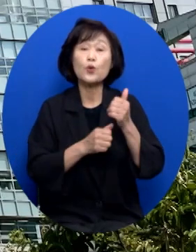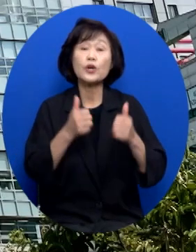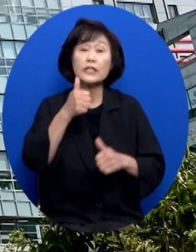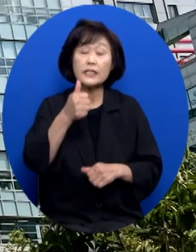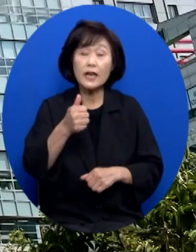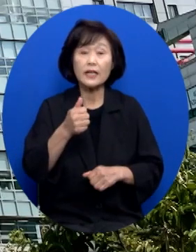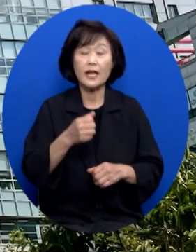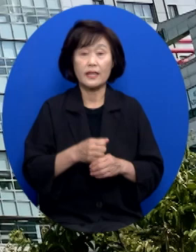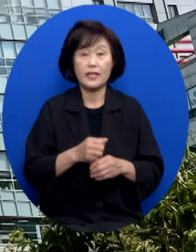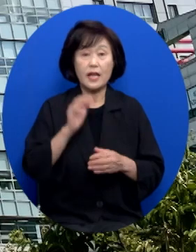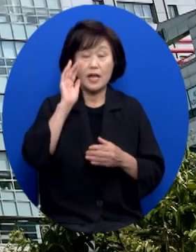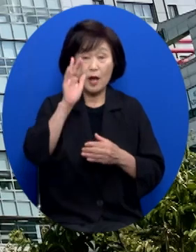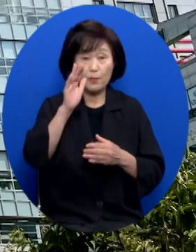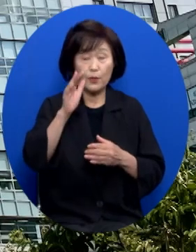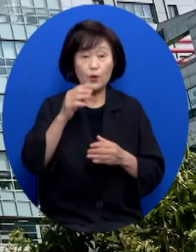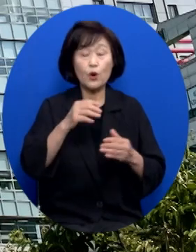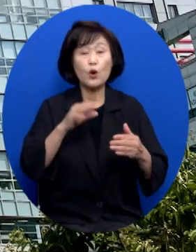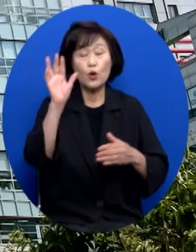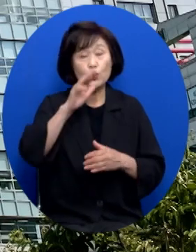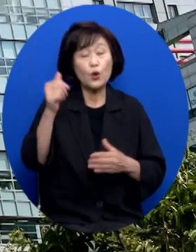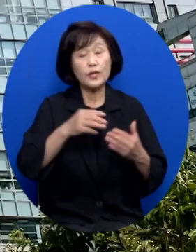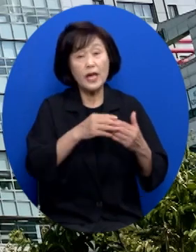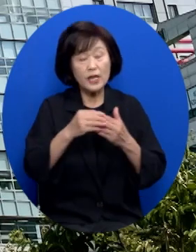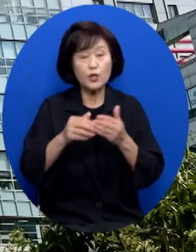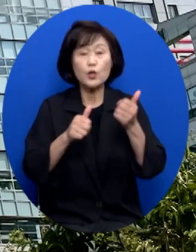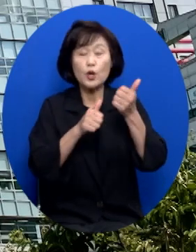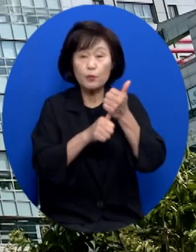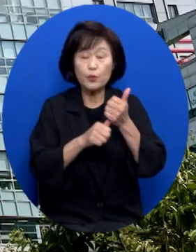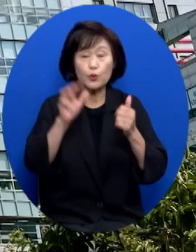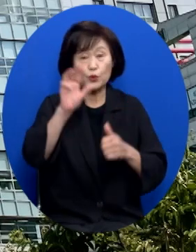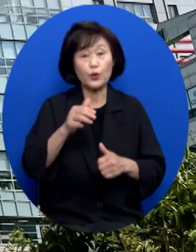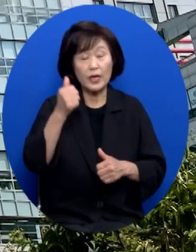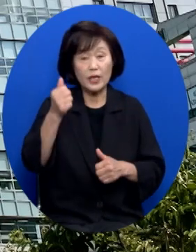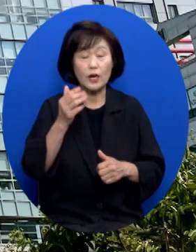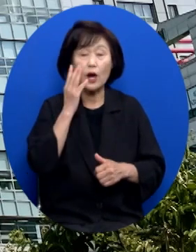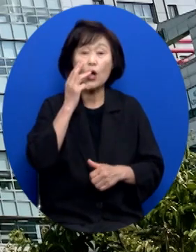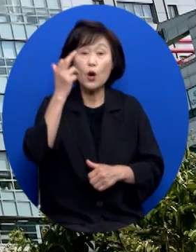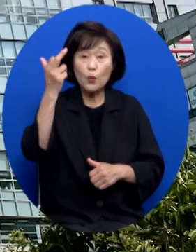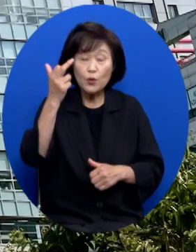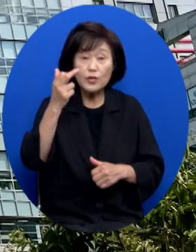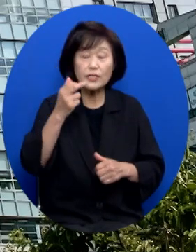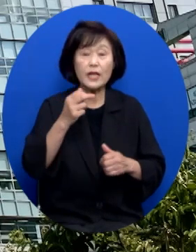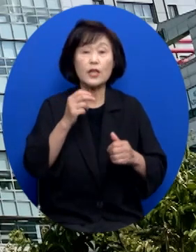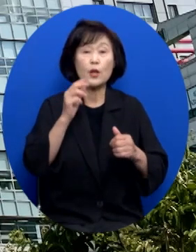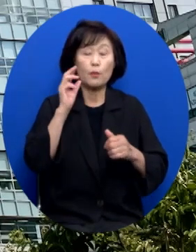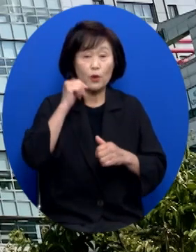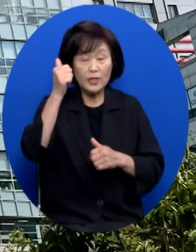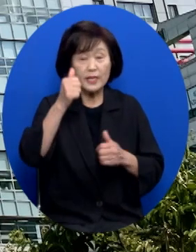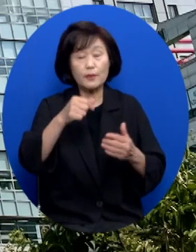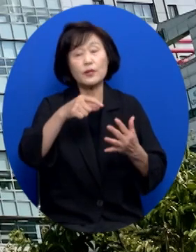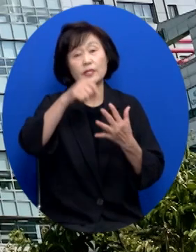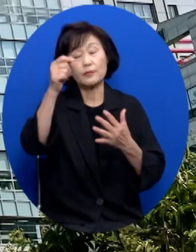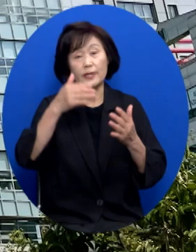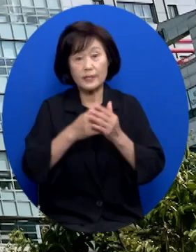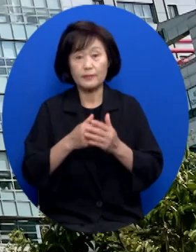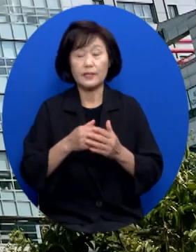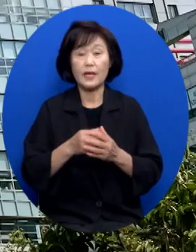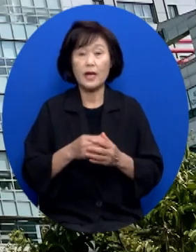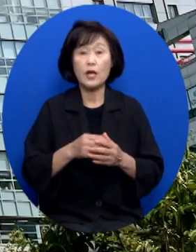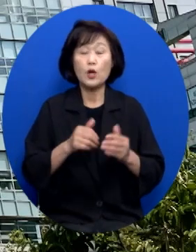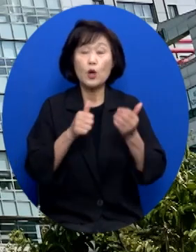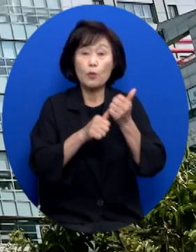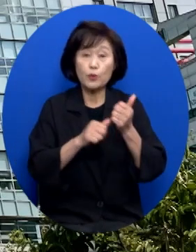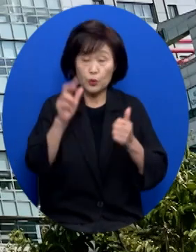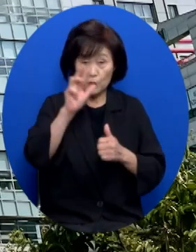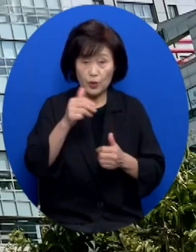위원장에는 차기 총회를 이끌 김종혁 부총회장과 울산노회 예동열 목사를 선임했습니다. 김종혁